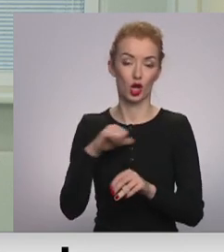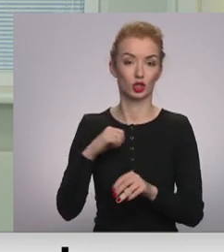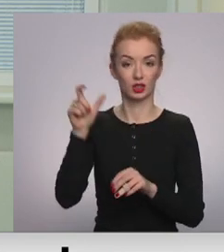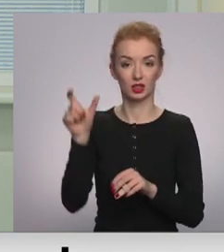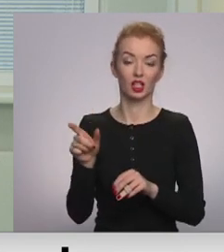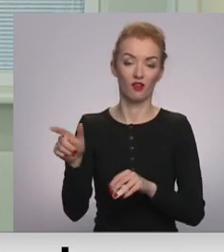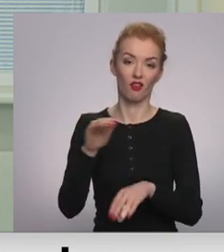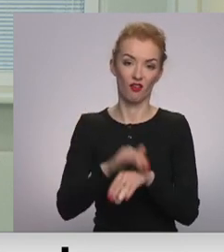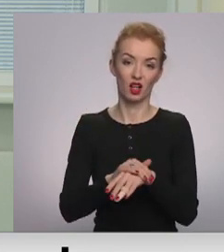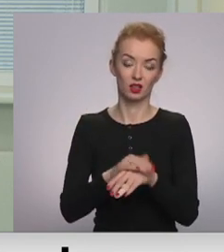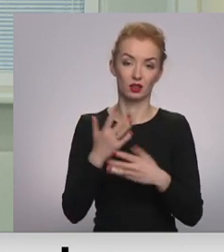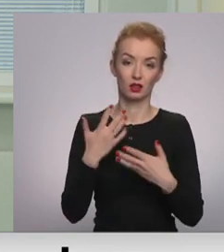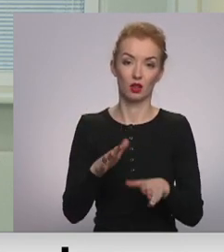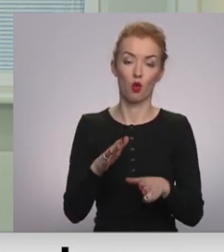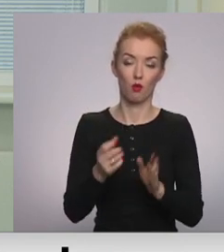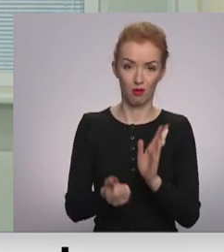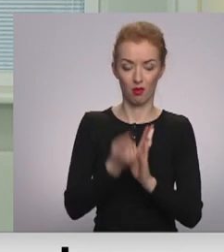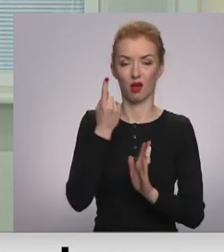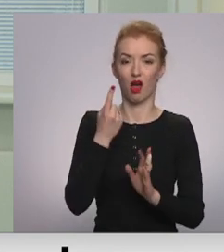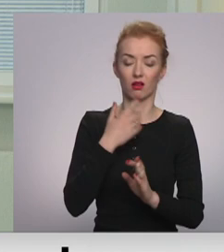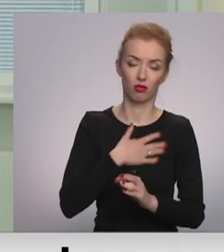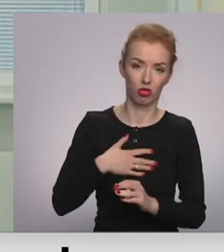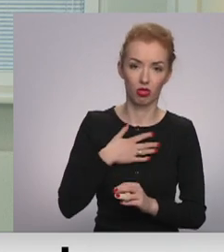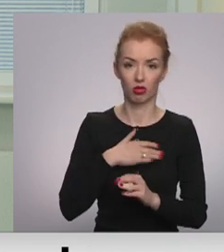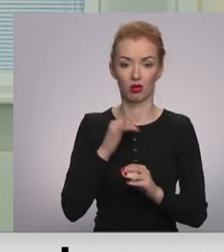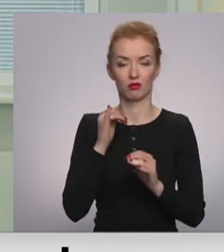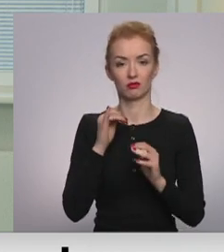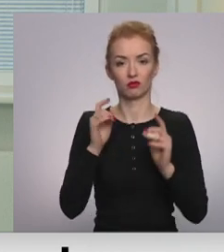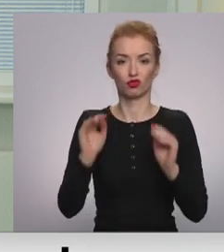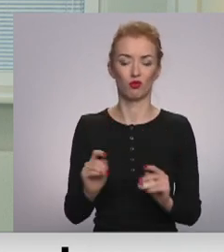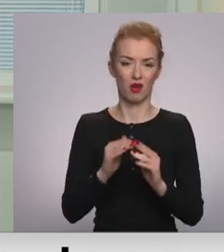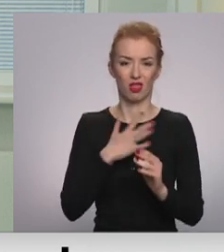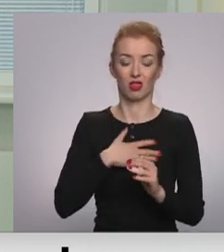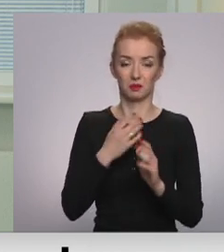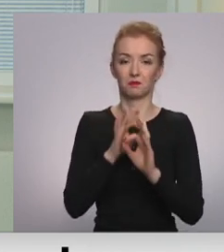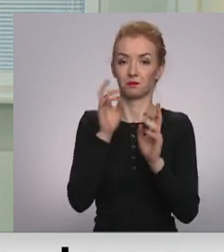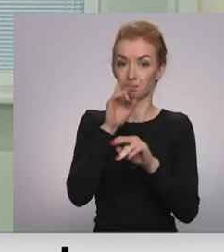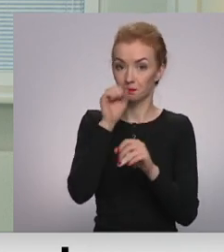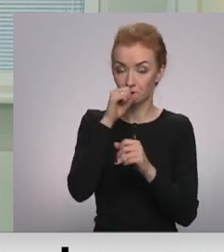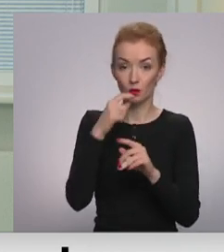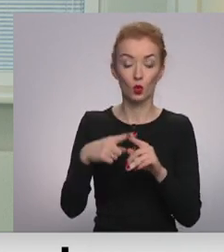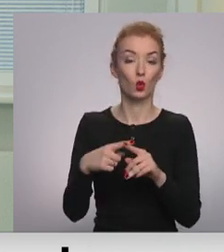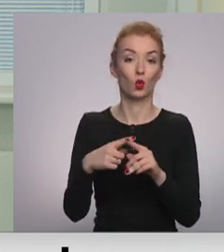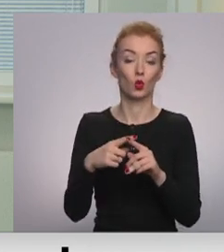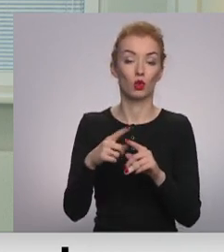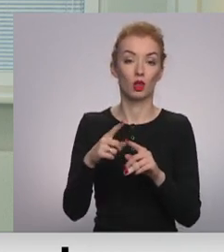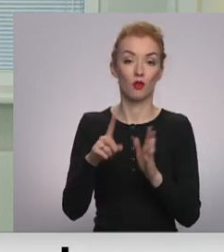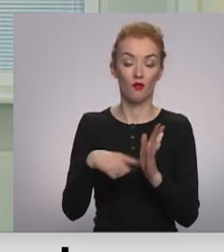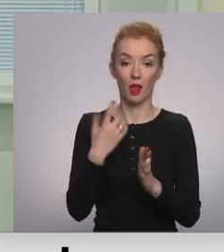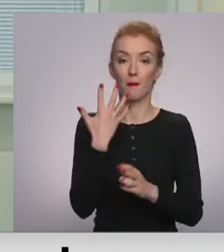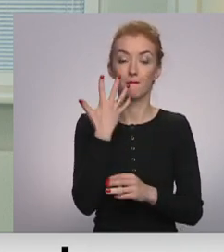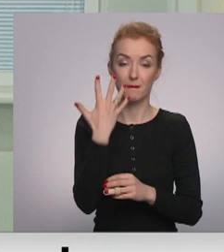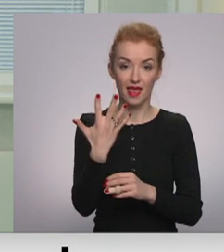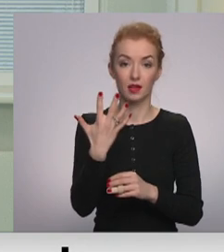nu, faktiski cilvēkiem parādījās simptomi būdami mājās, un vēl ir tie 5